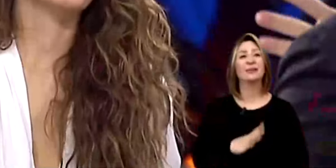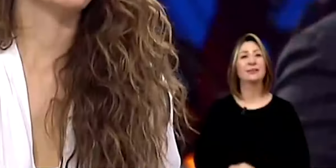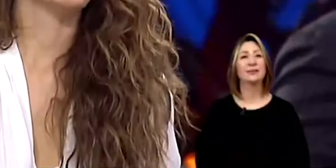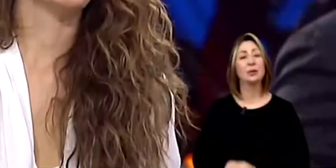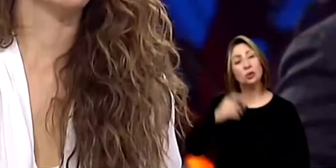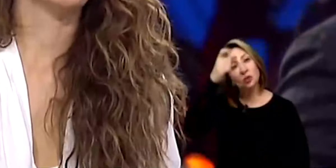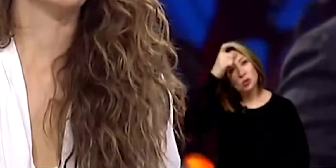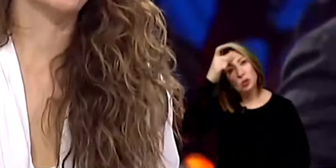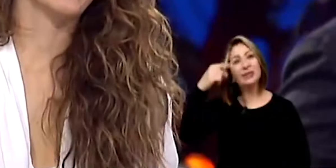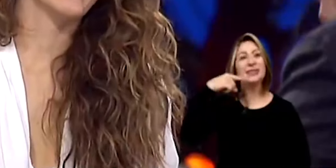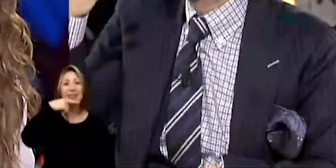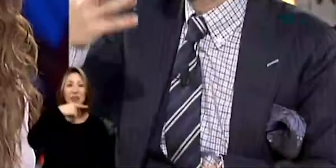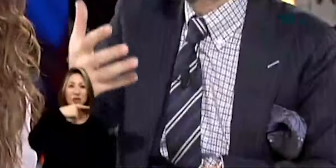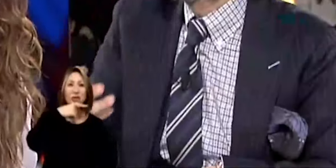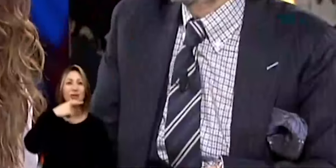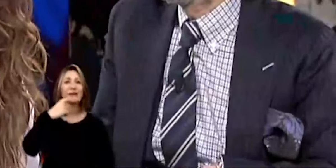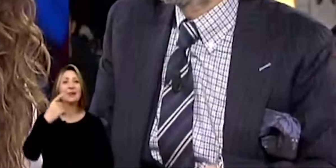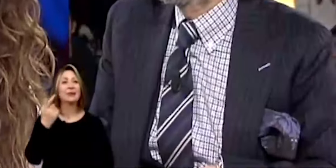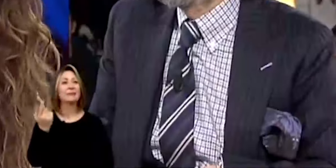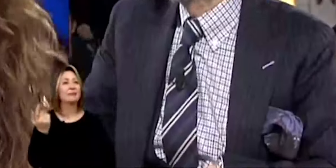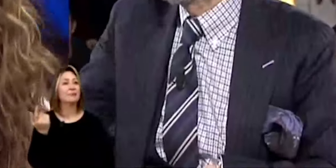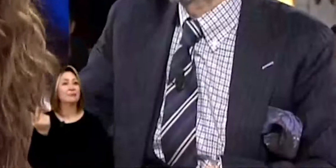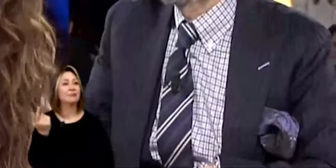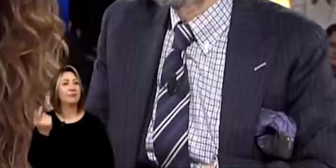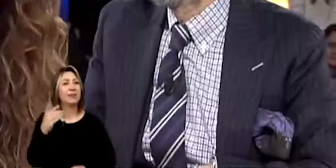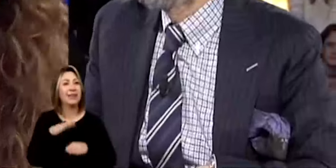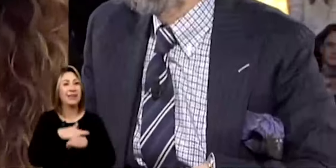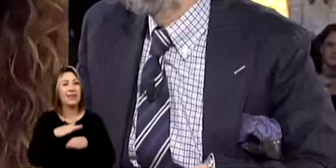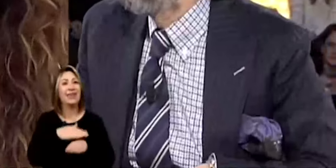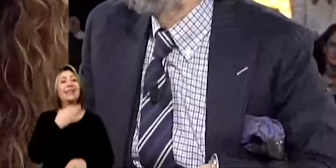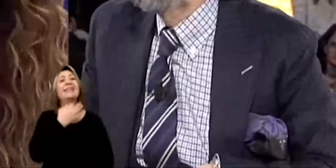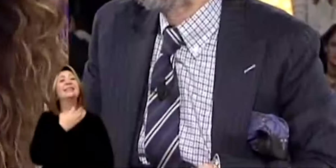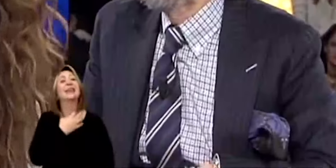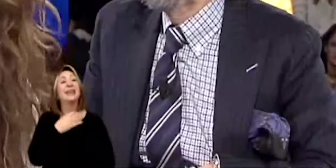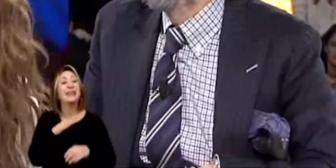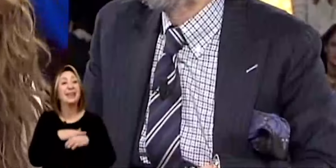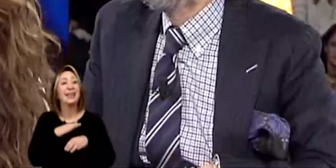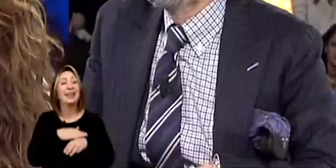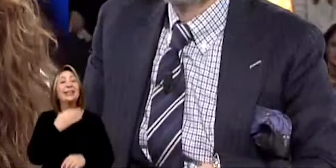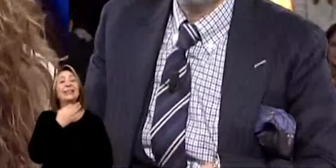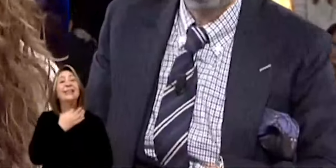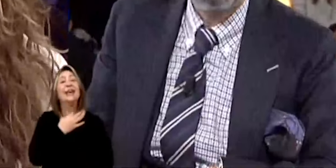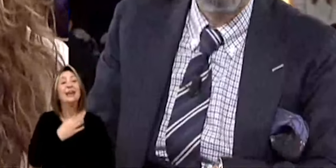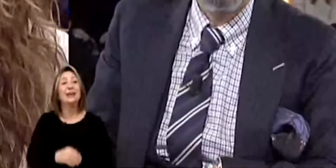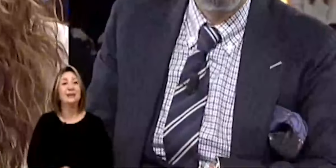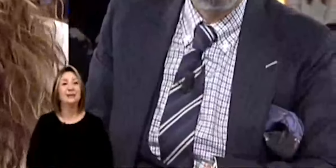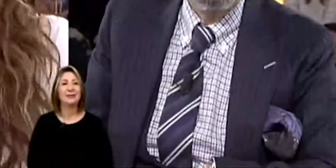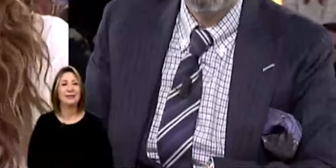Türk gırtlağı, zenci gırtlağı... Kedi gırtlağı. Ne? Kedi gırtlağı.